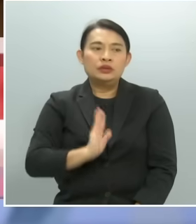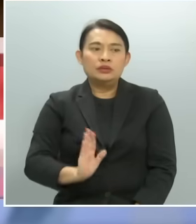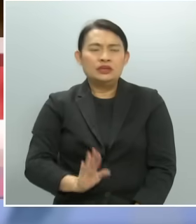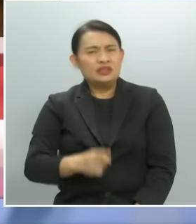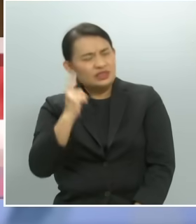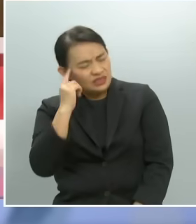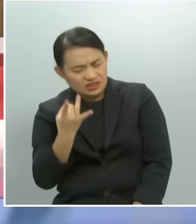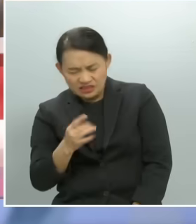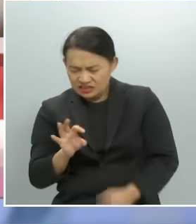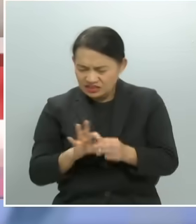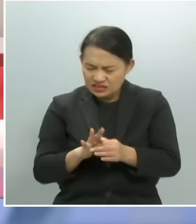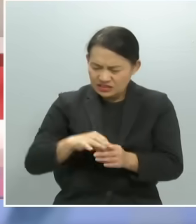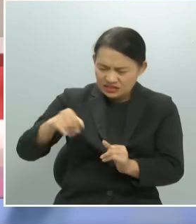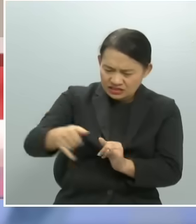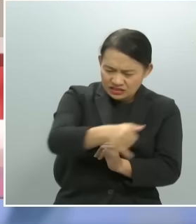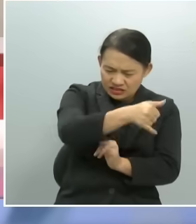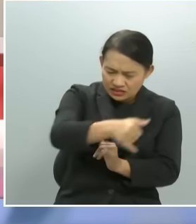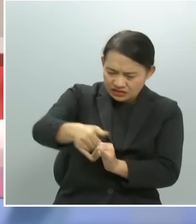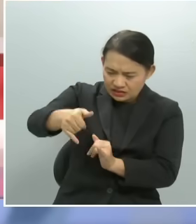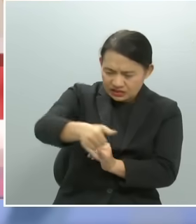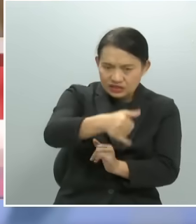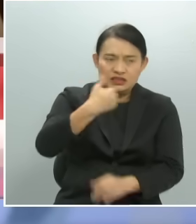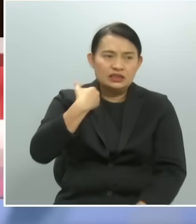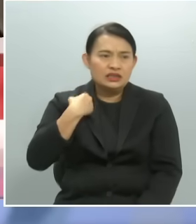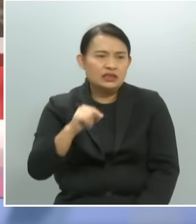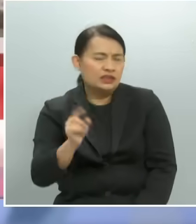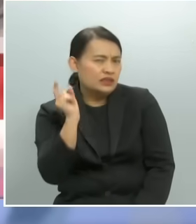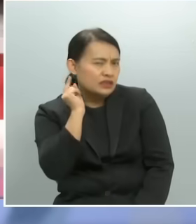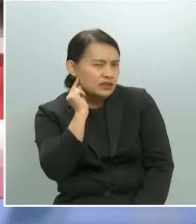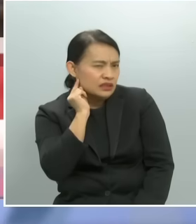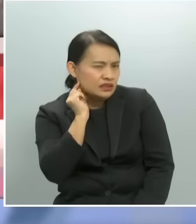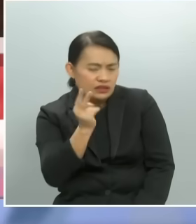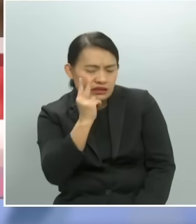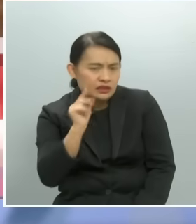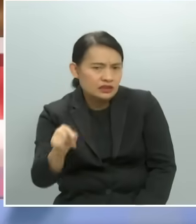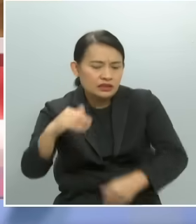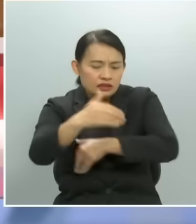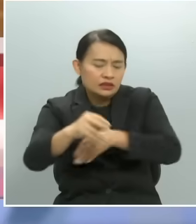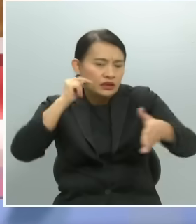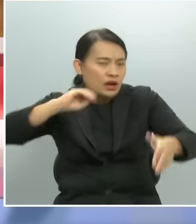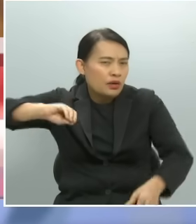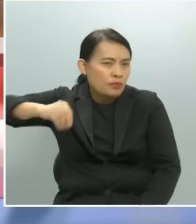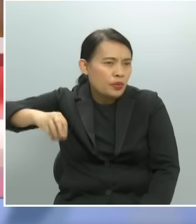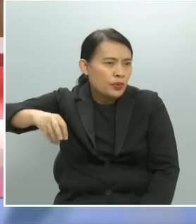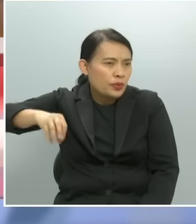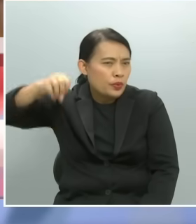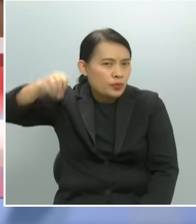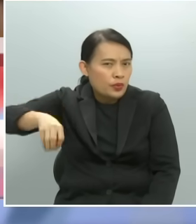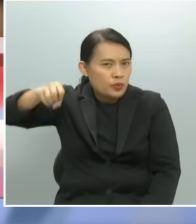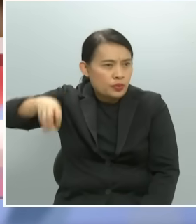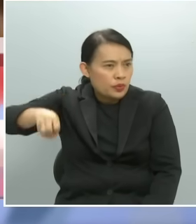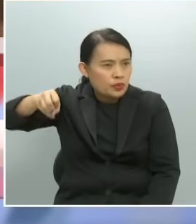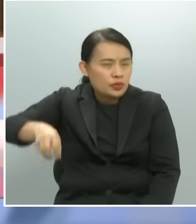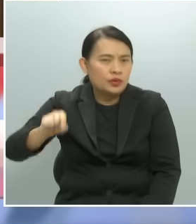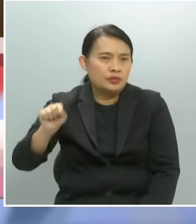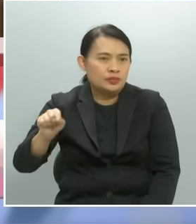พยายามเดินไปเดินมาเดินไปเดินมาอยู่นอนฟังไปอีกแป๊บนึงได้ยินเสียงในห้องน้ำเพื่อเปิดน้ำแบบสุดๆก๊อกเลยอ่ะพี่เดิน